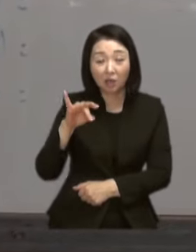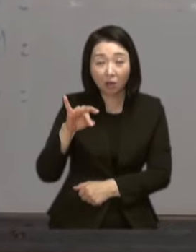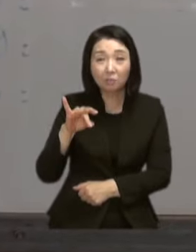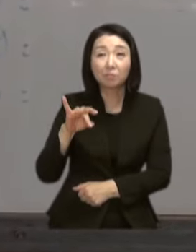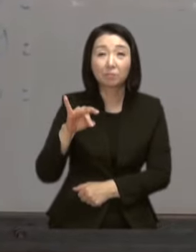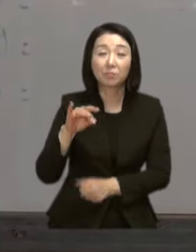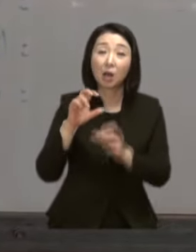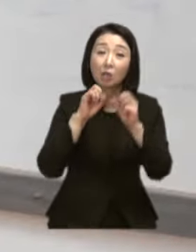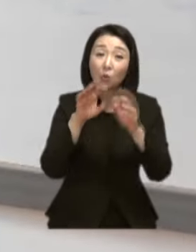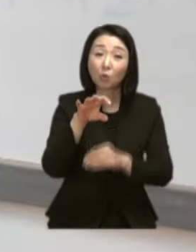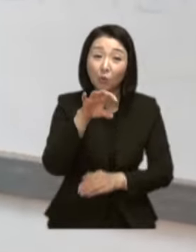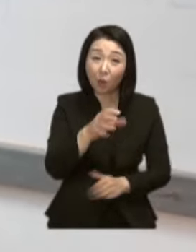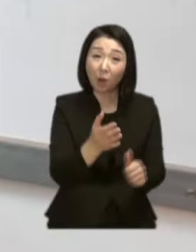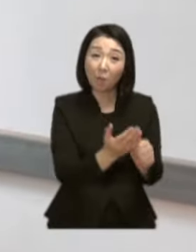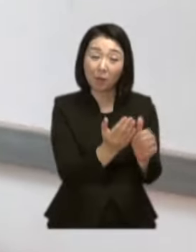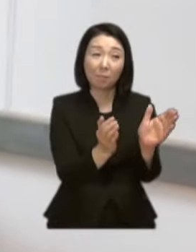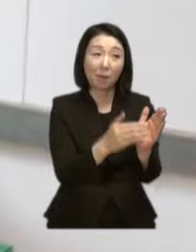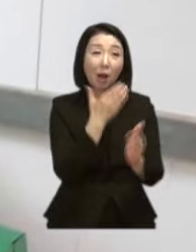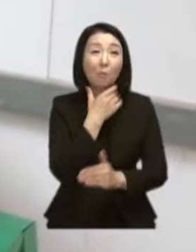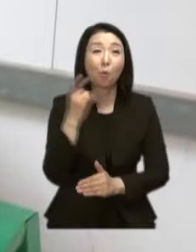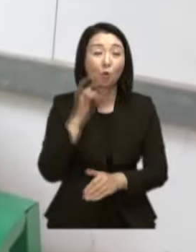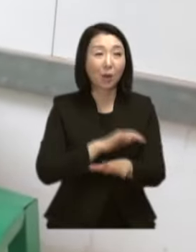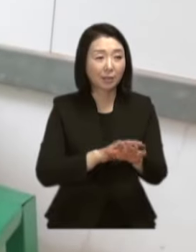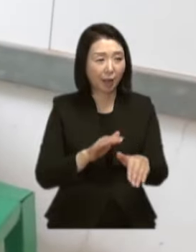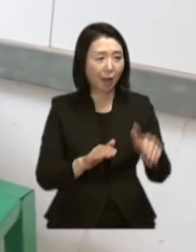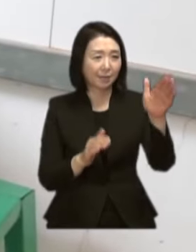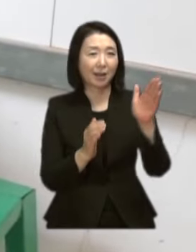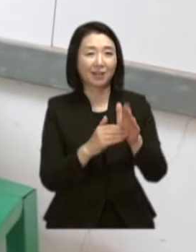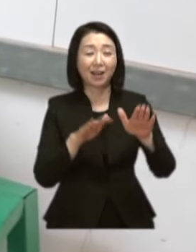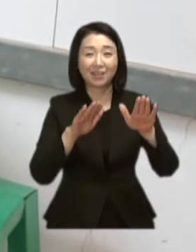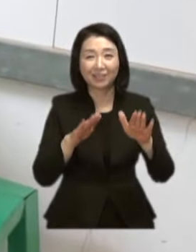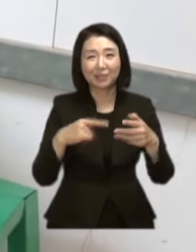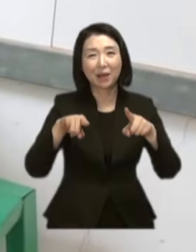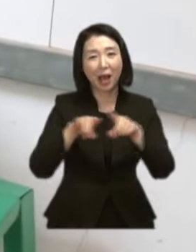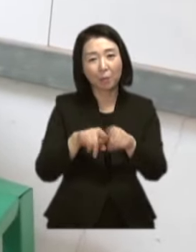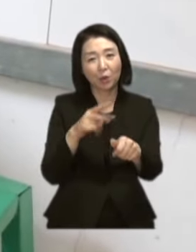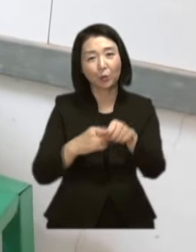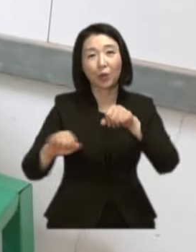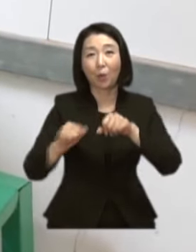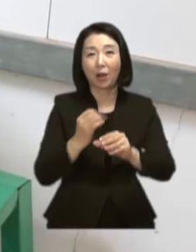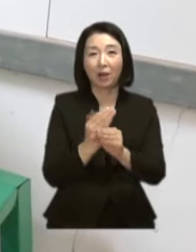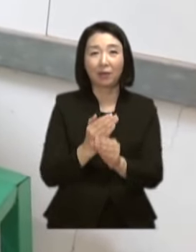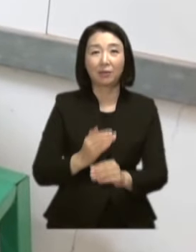교회에서 성장해 복음 안에 잘 자라 지금은 이렇게 동역자로 섬기고 있다.